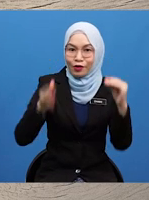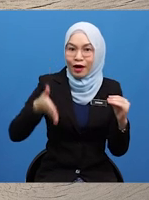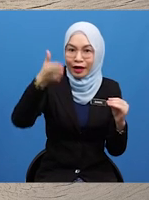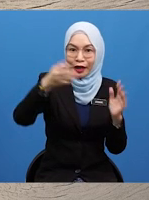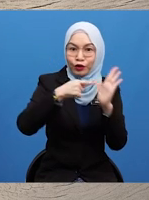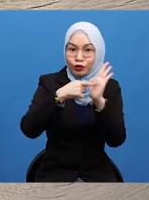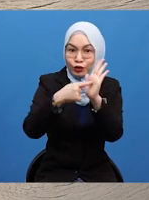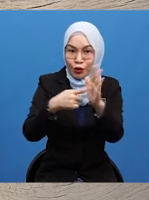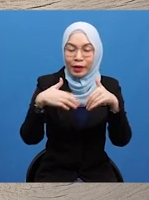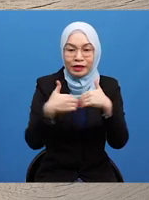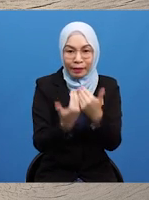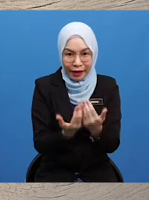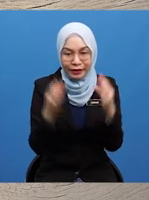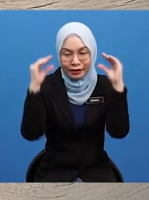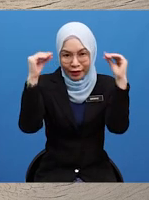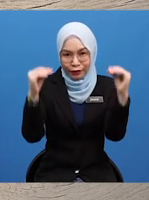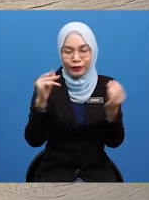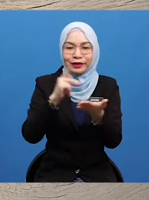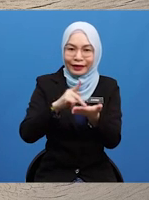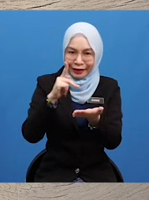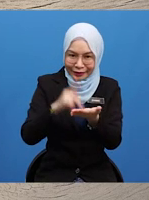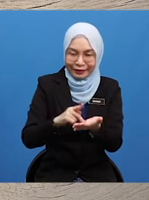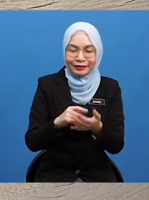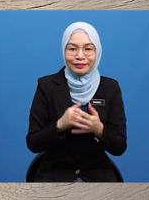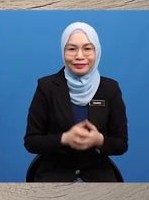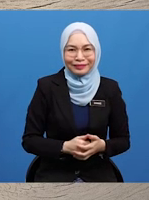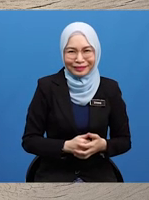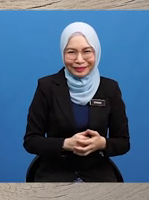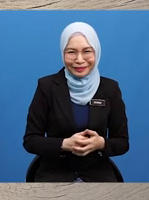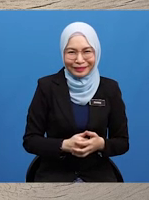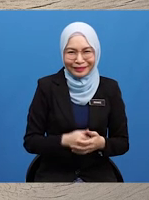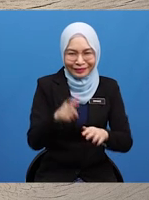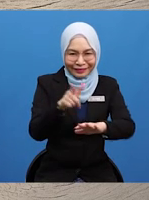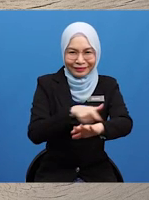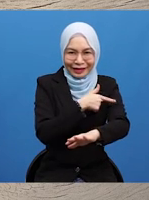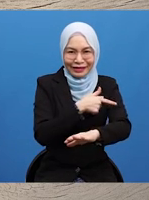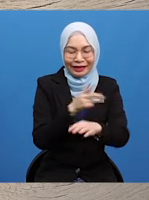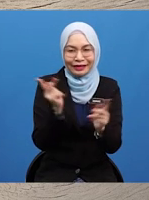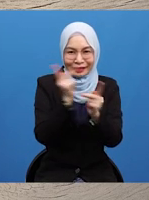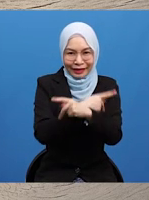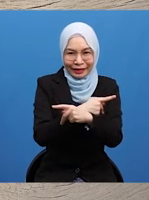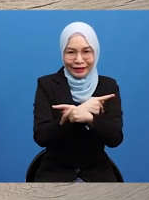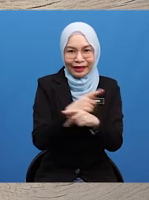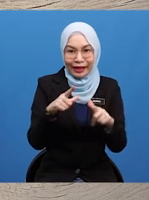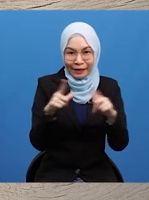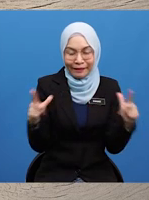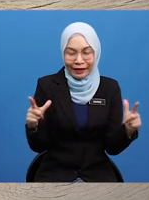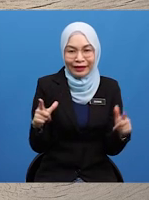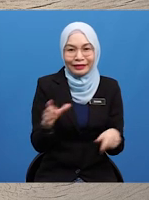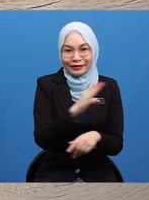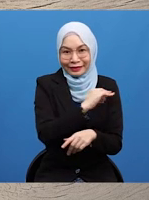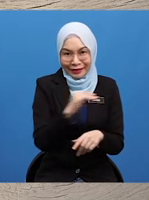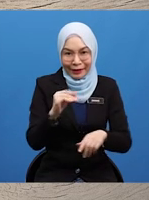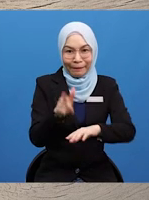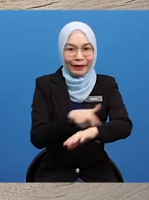Sama-sama kita lihat macam mana cikgu kira. Panjang darab lebar.